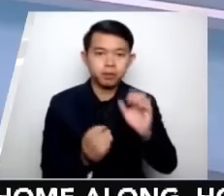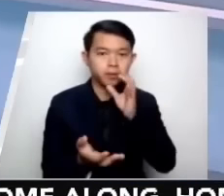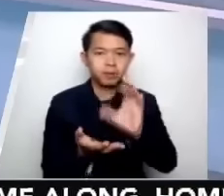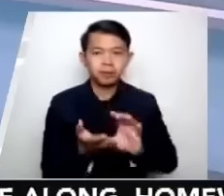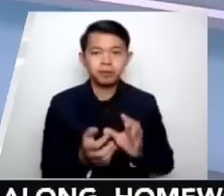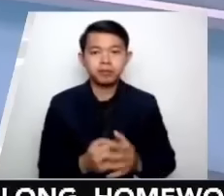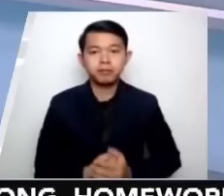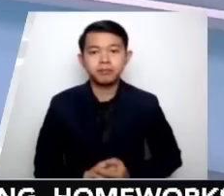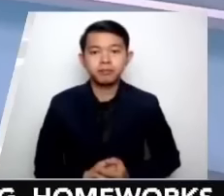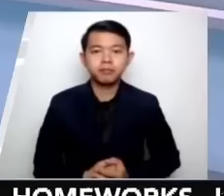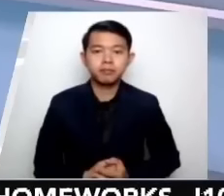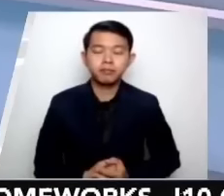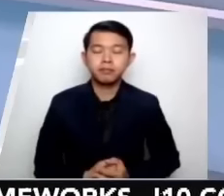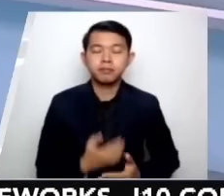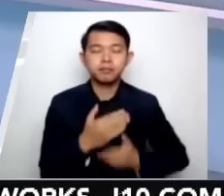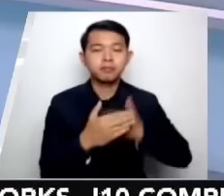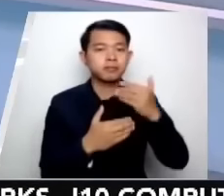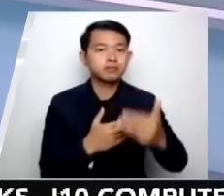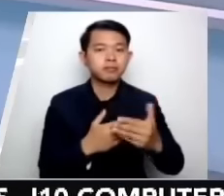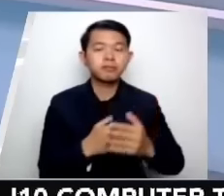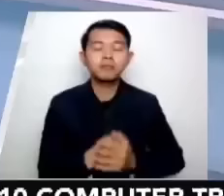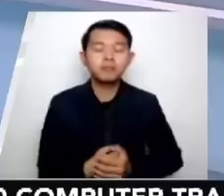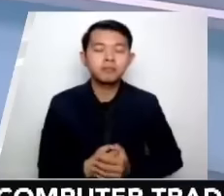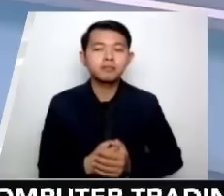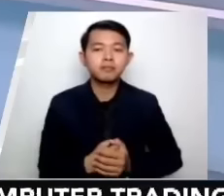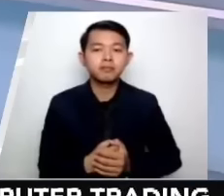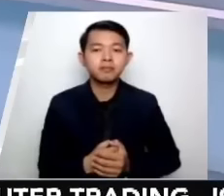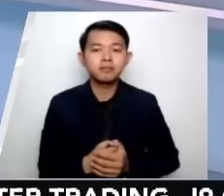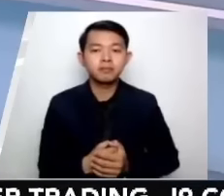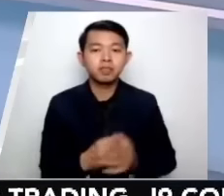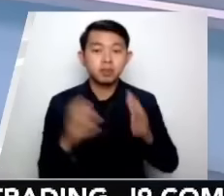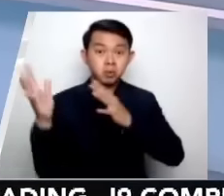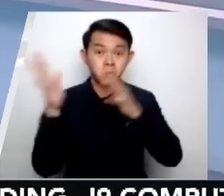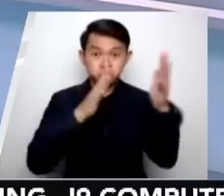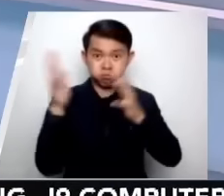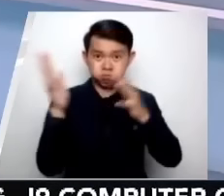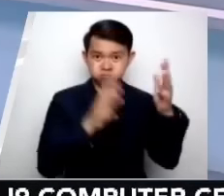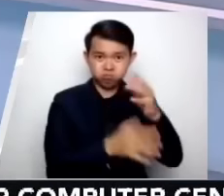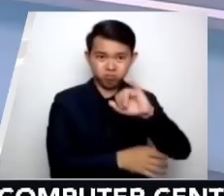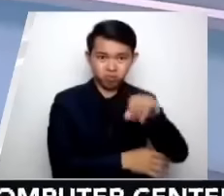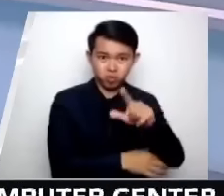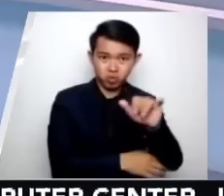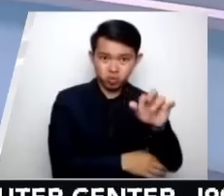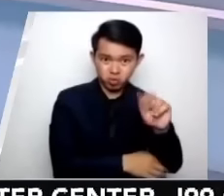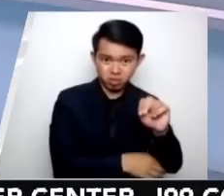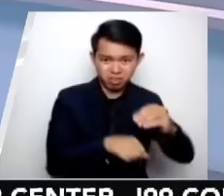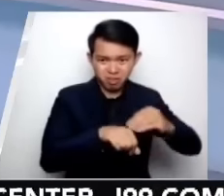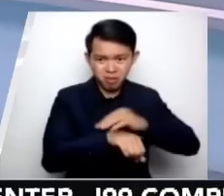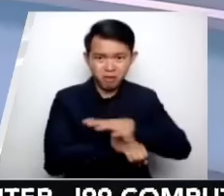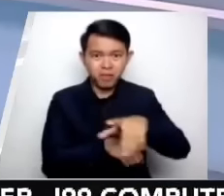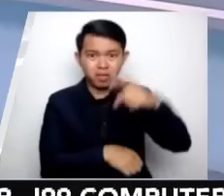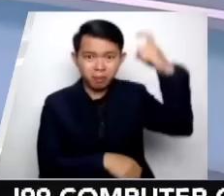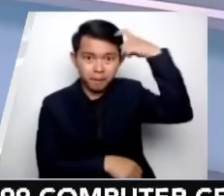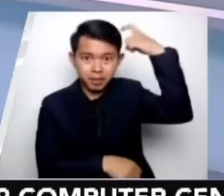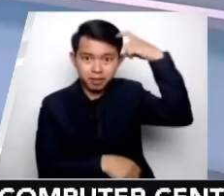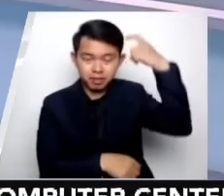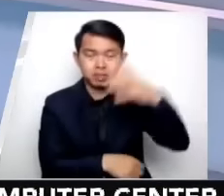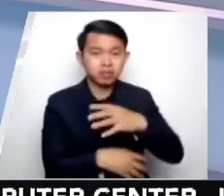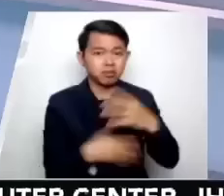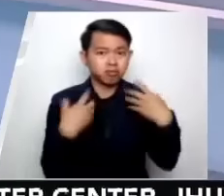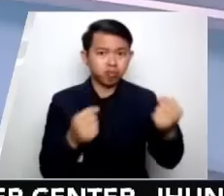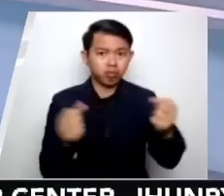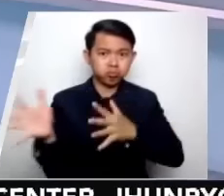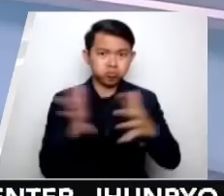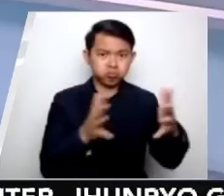Napuruan ng bagyong Julian ang malaking bahagi ng Batanes. Sa tindi ng hangin, nawasak isang 5-seater plane na